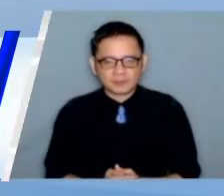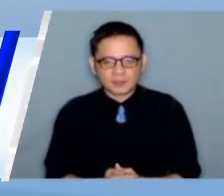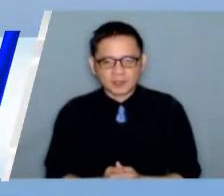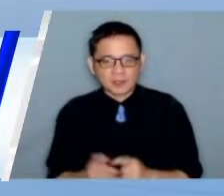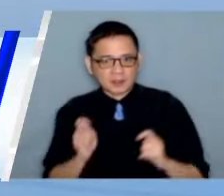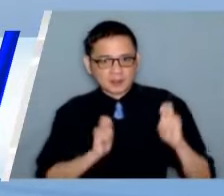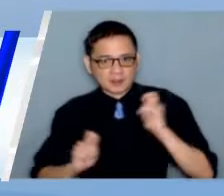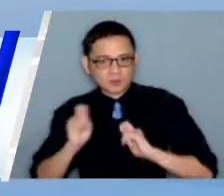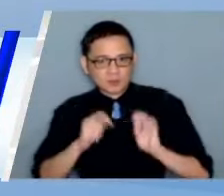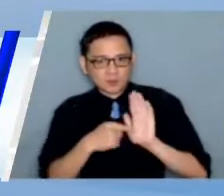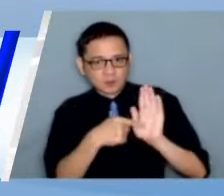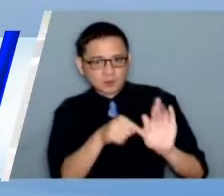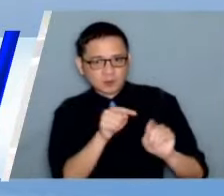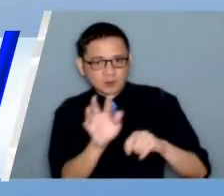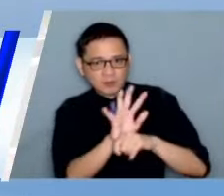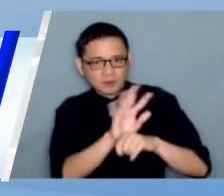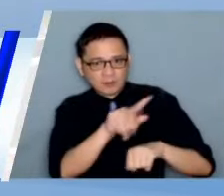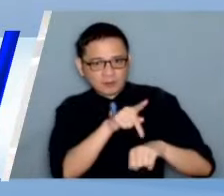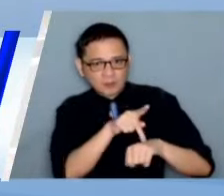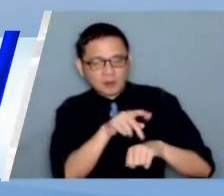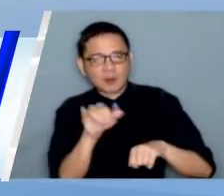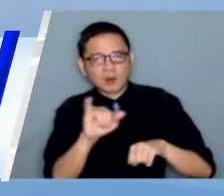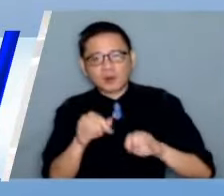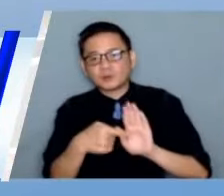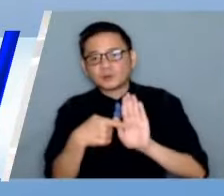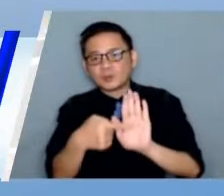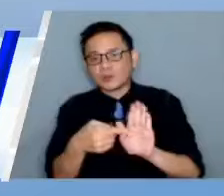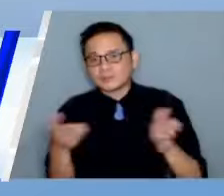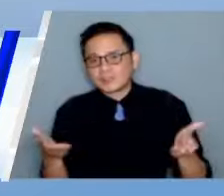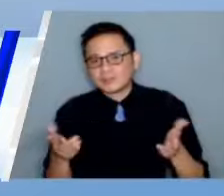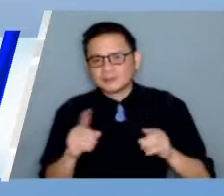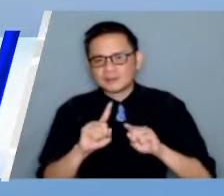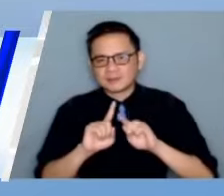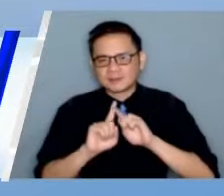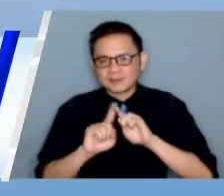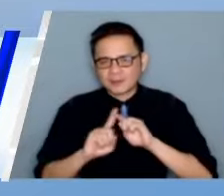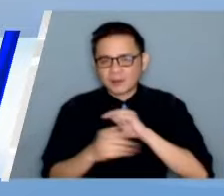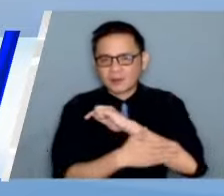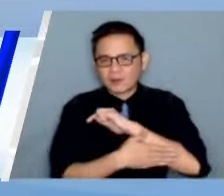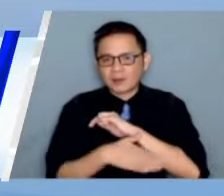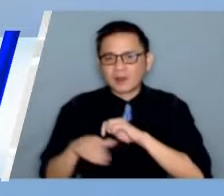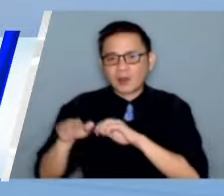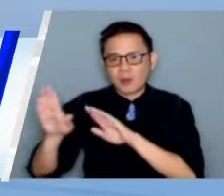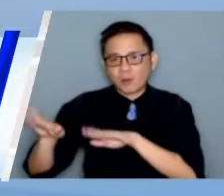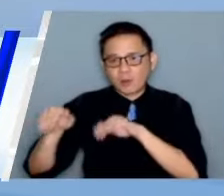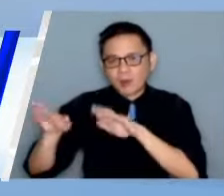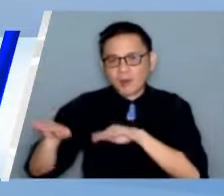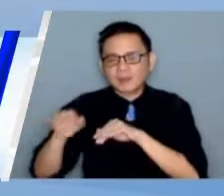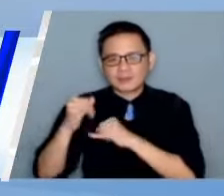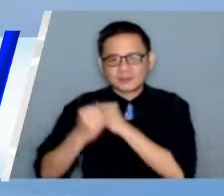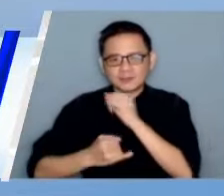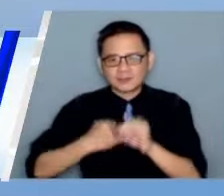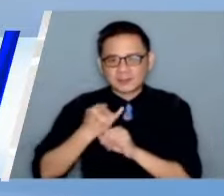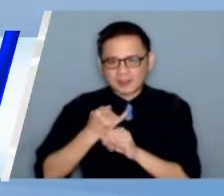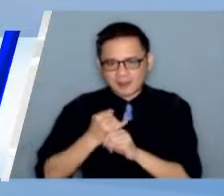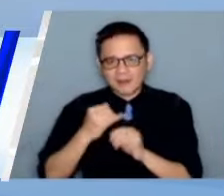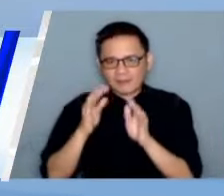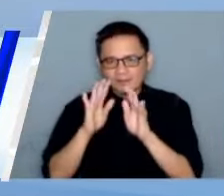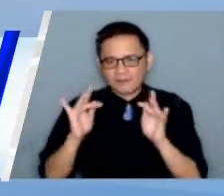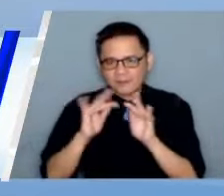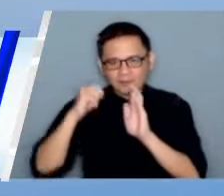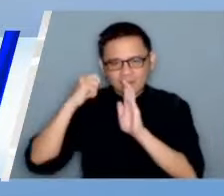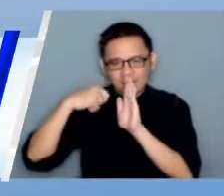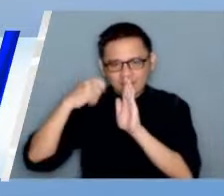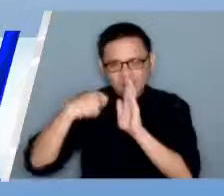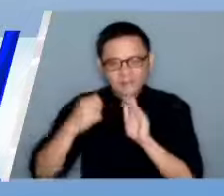bansa, nag-premiere din ang balota sa 44th Hawaii International Film Festival. Overwhelmed si Marian sa